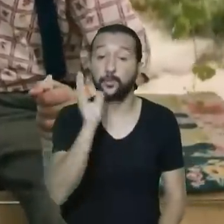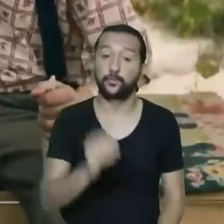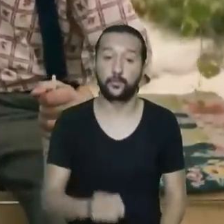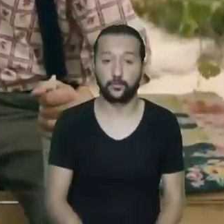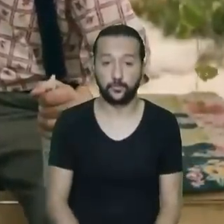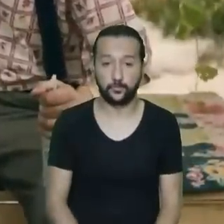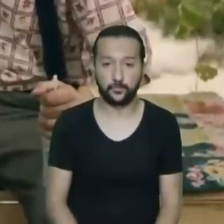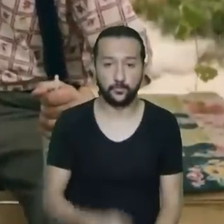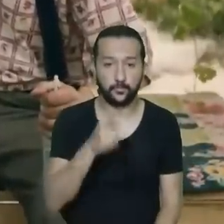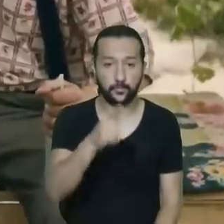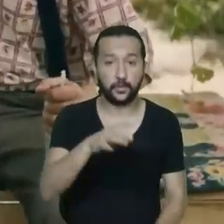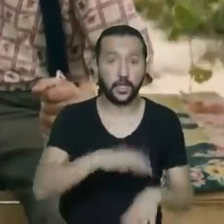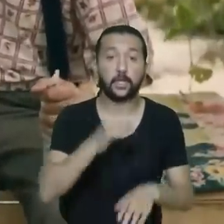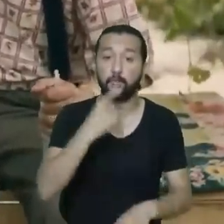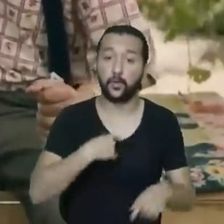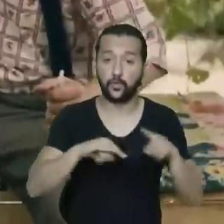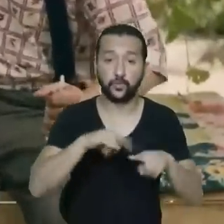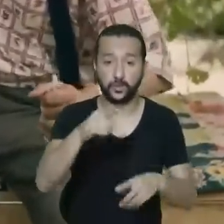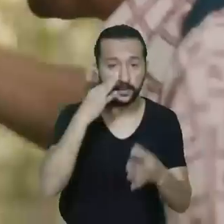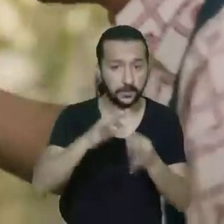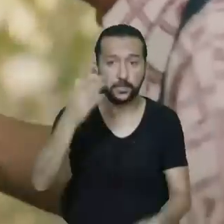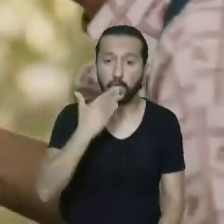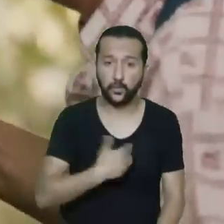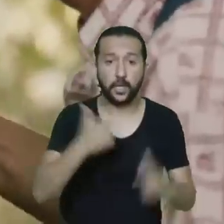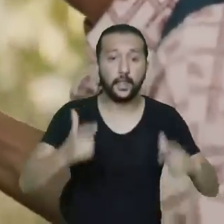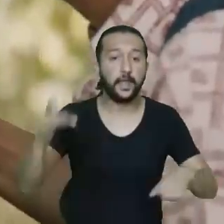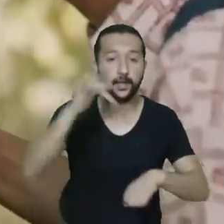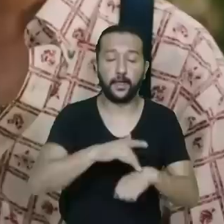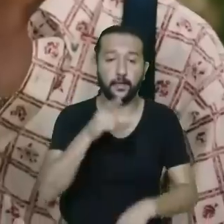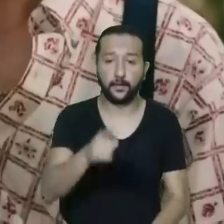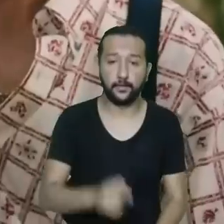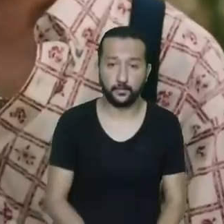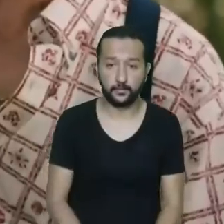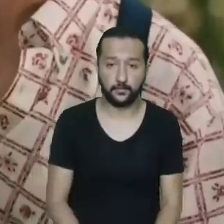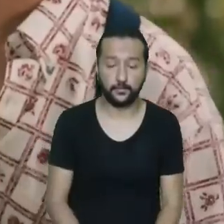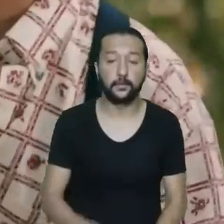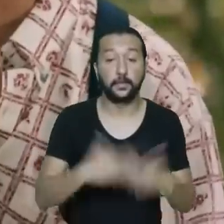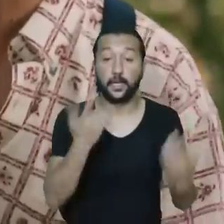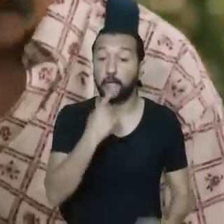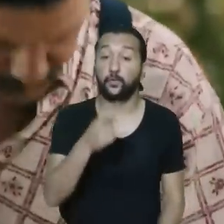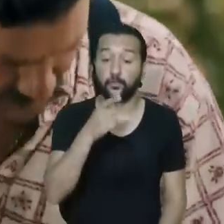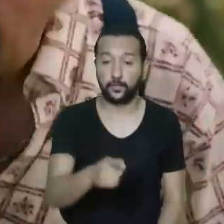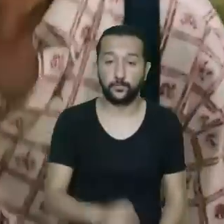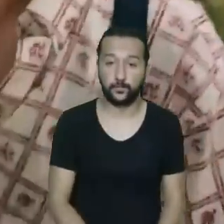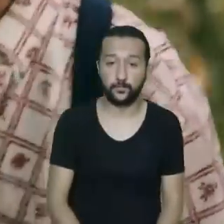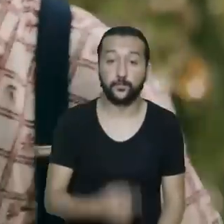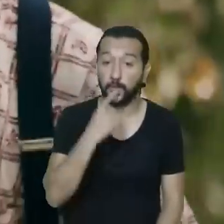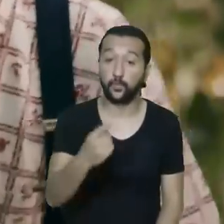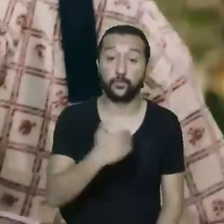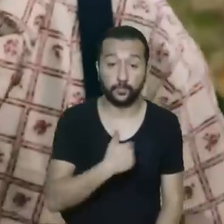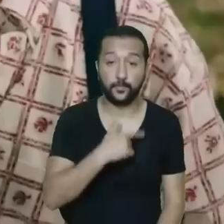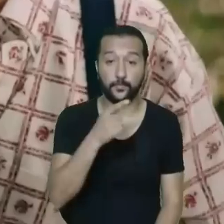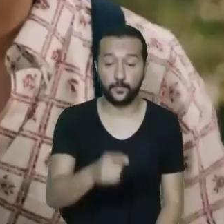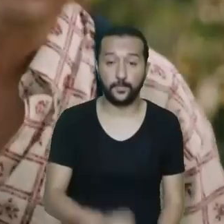Bilmiyorum. Hasta etmeli Hüseyin. İnsanı söylesene, hangi tepe? Hüseyin koluna vurunca yani Molla diyorum, Hüseyin geri çekildi. Diyorum ki